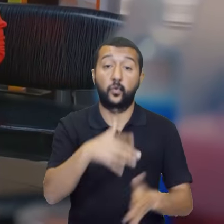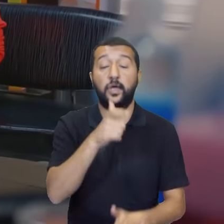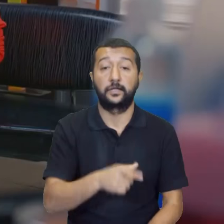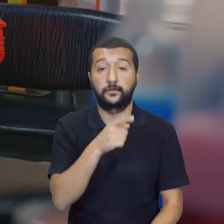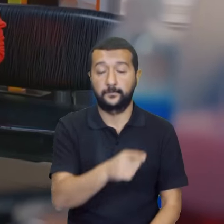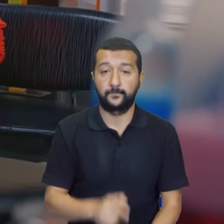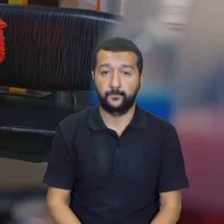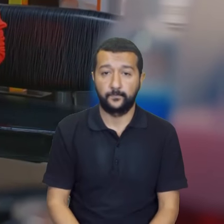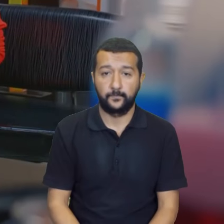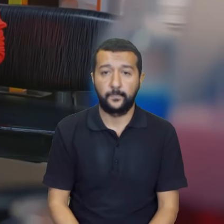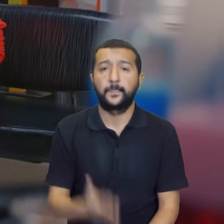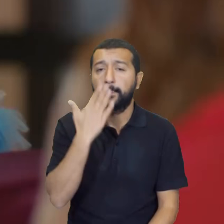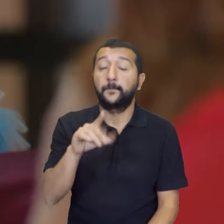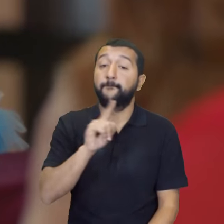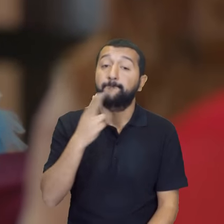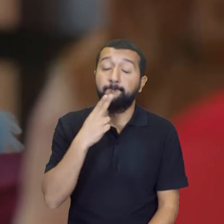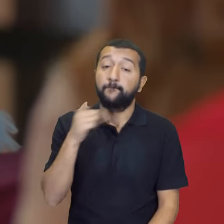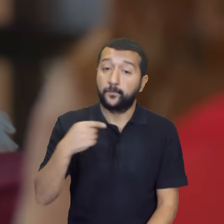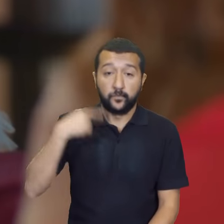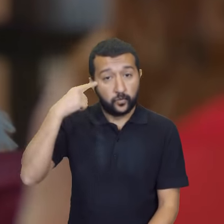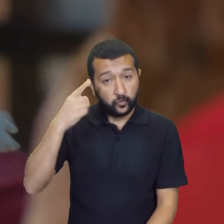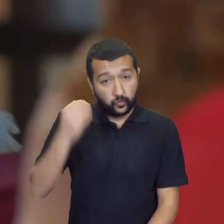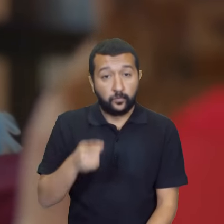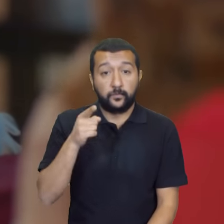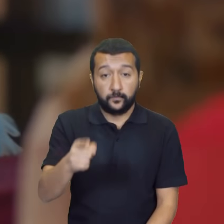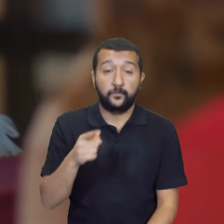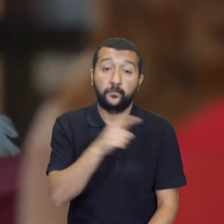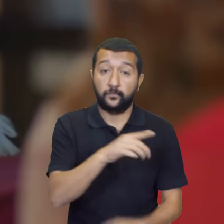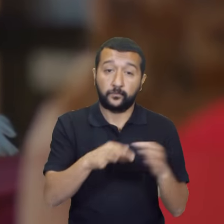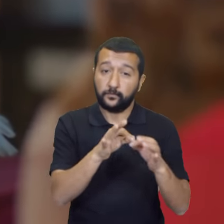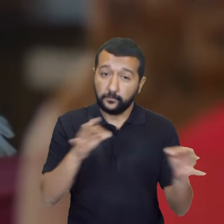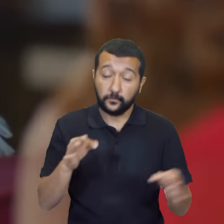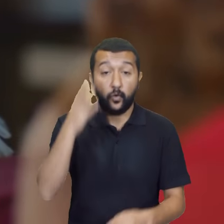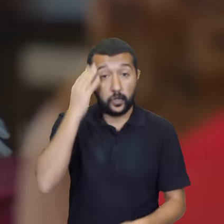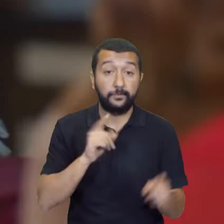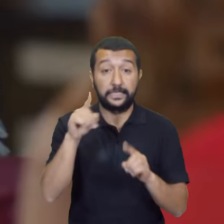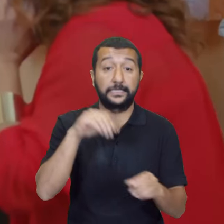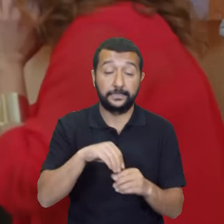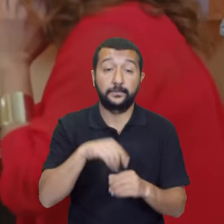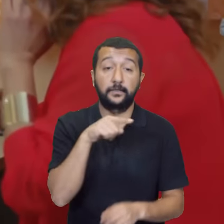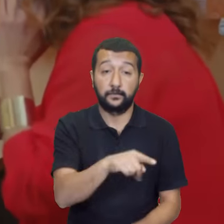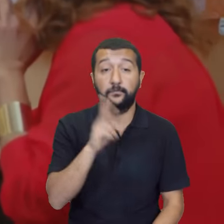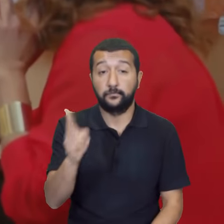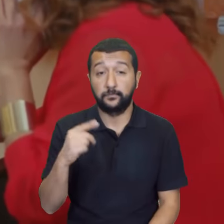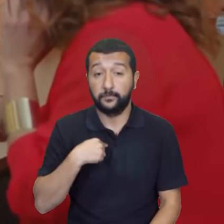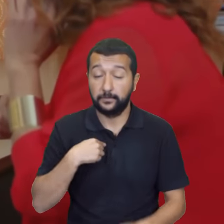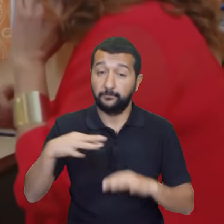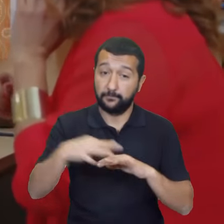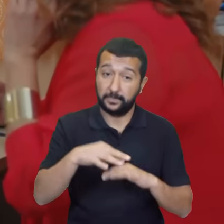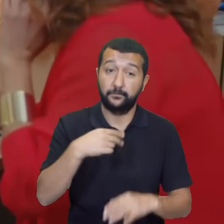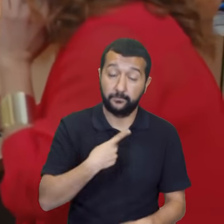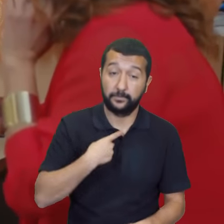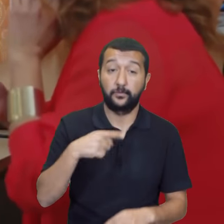sokaklarda. Yok kız, onu ben de düşündüm. Gemici düğümünü öğrendim internetten. Onunkini benim